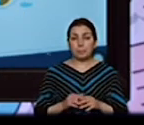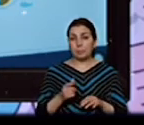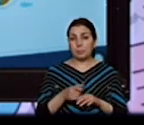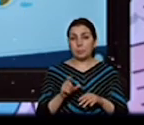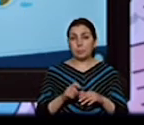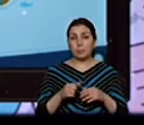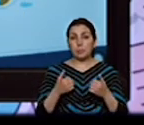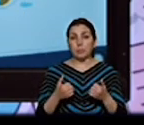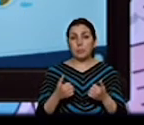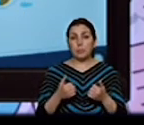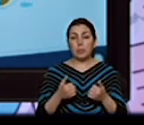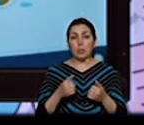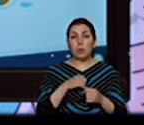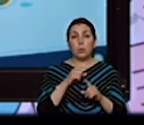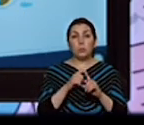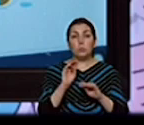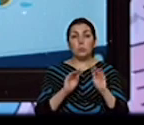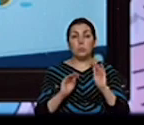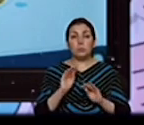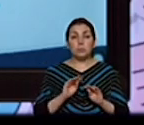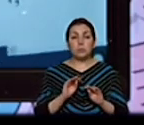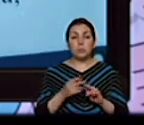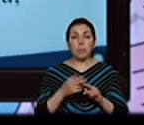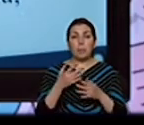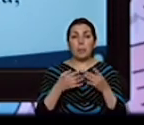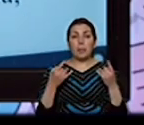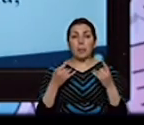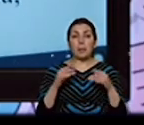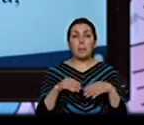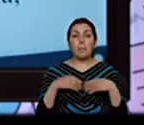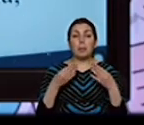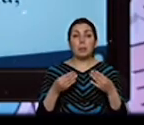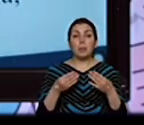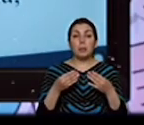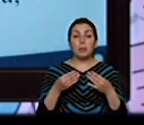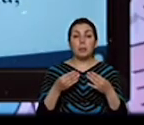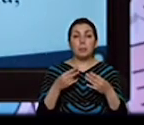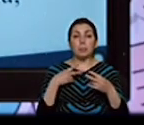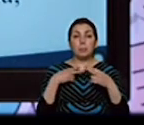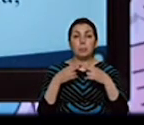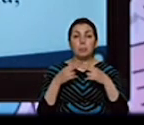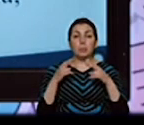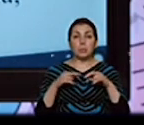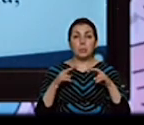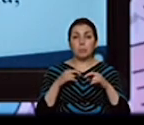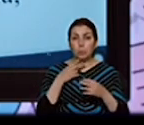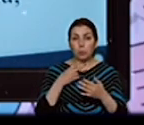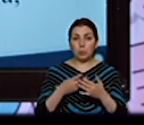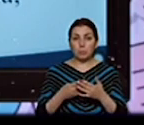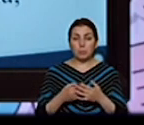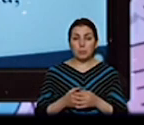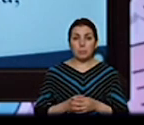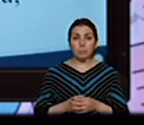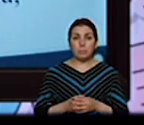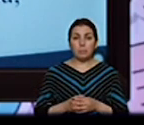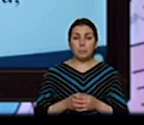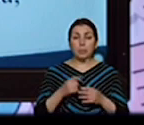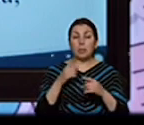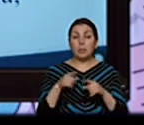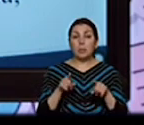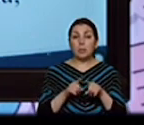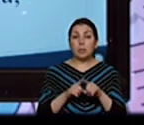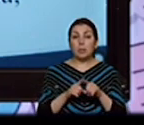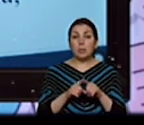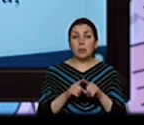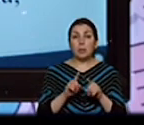Juda yaxshi. Tuzgan matningizni ana endi ekranda berilgan matn bilan bir solishtirib ko'ramiz. Demak, sizlar